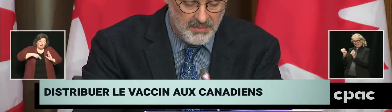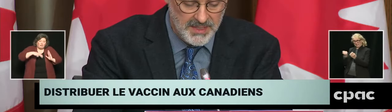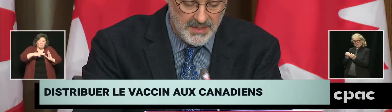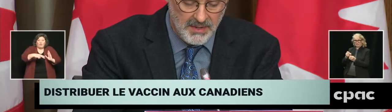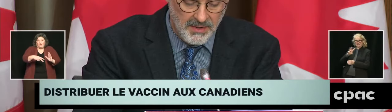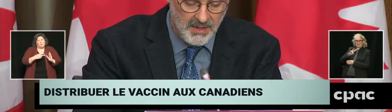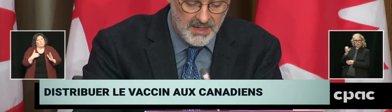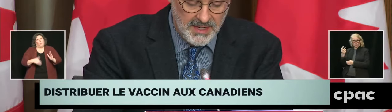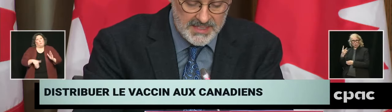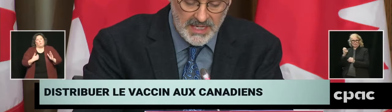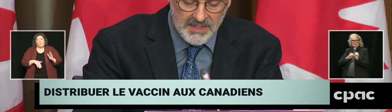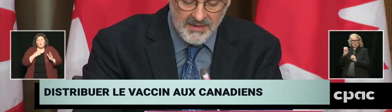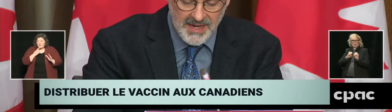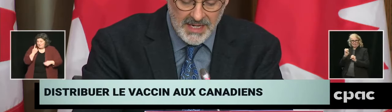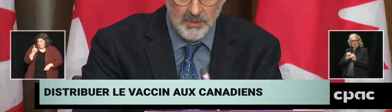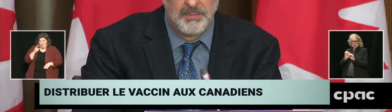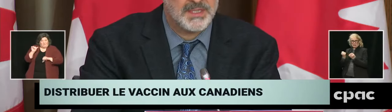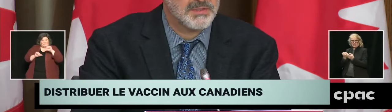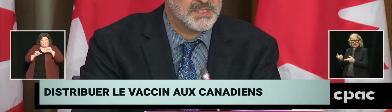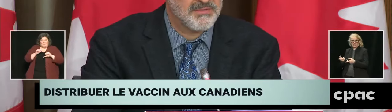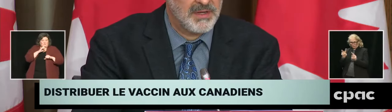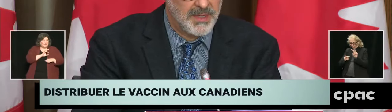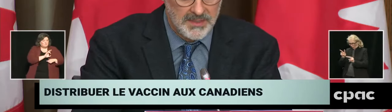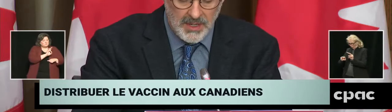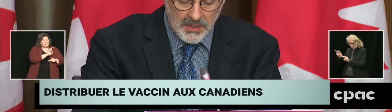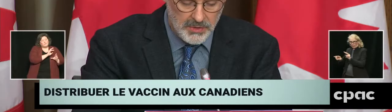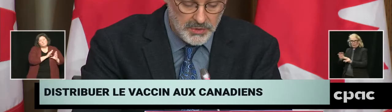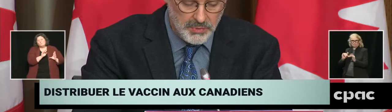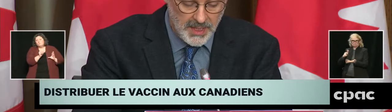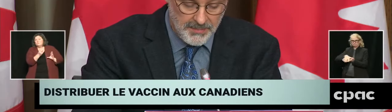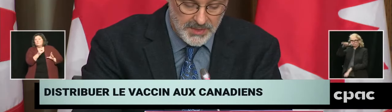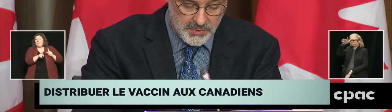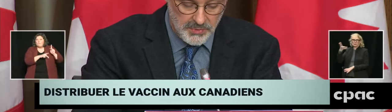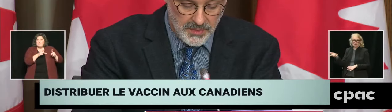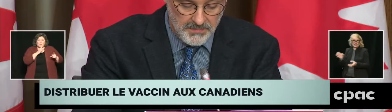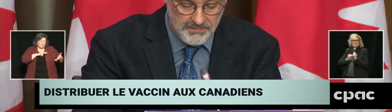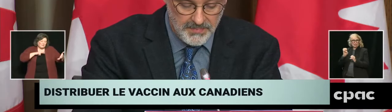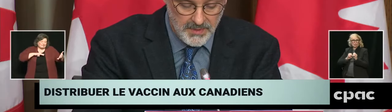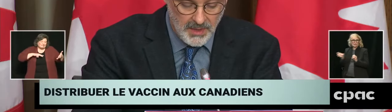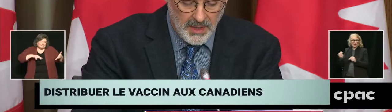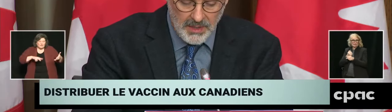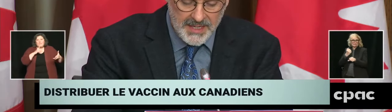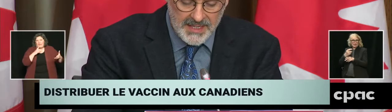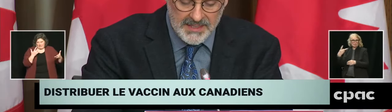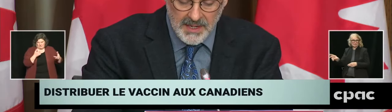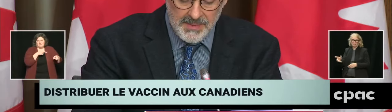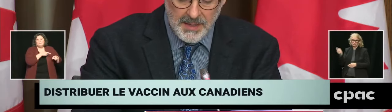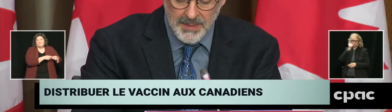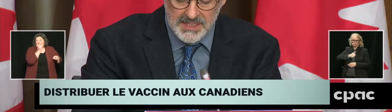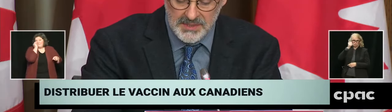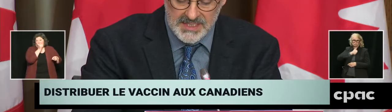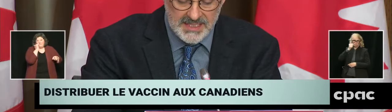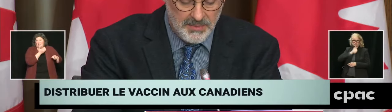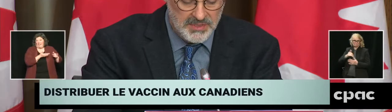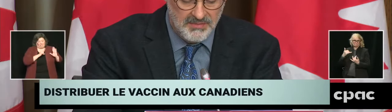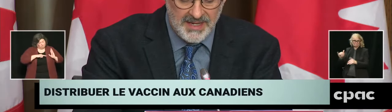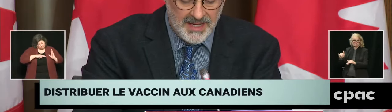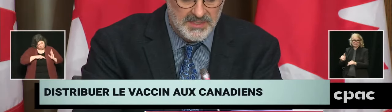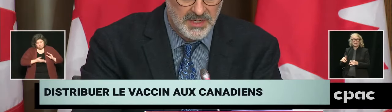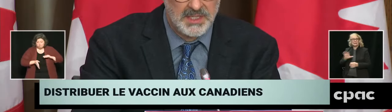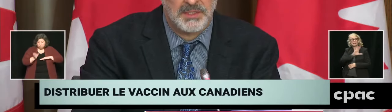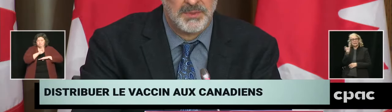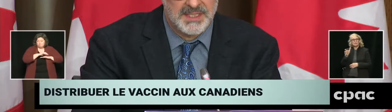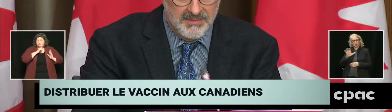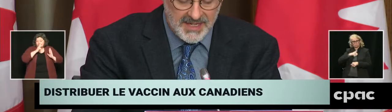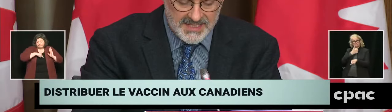12 évaluateurs. C'est le travail qu'accomplissent nos évaluateurs jour après jour. Le Canada a mis en place un système de